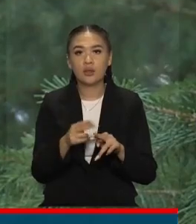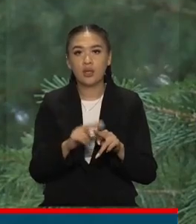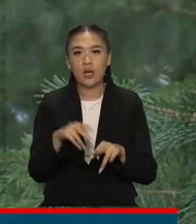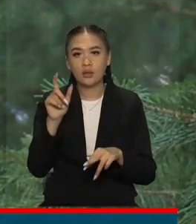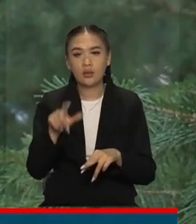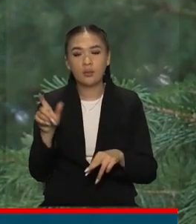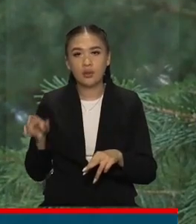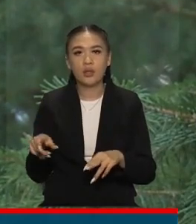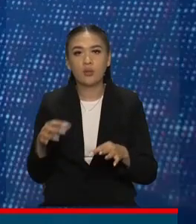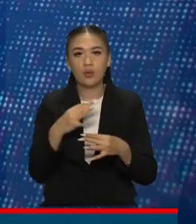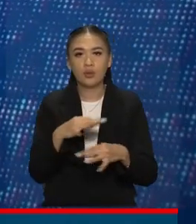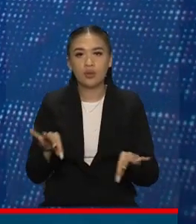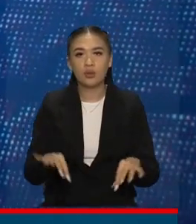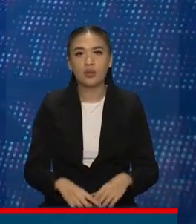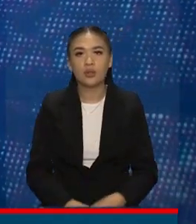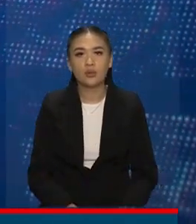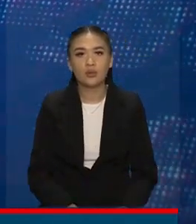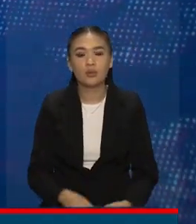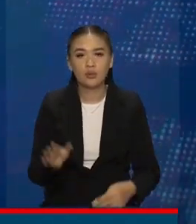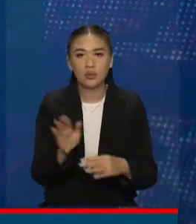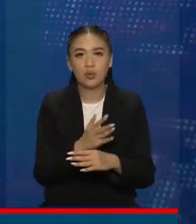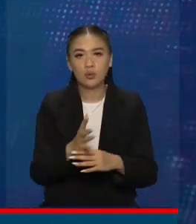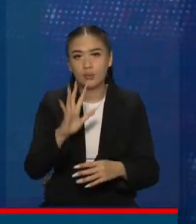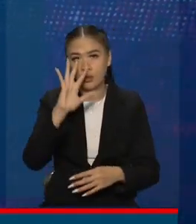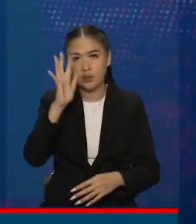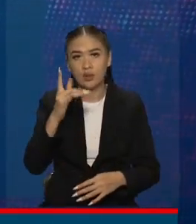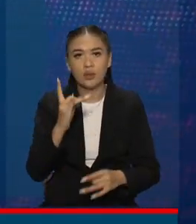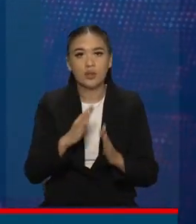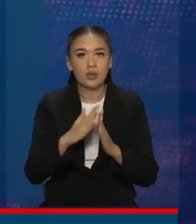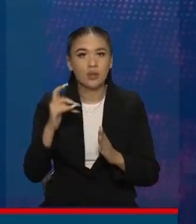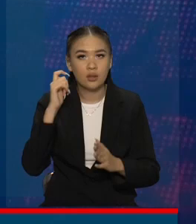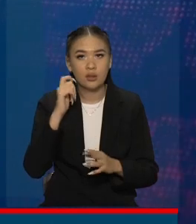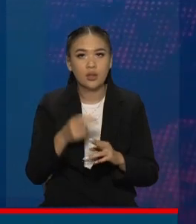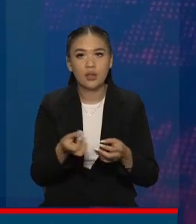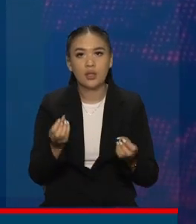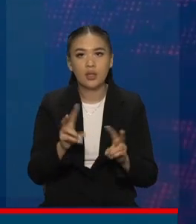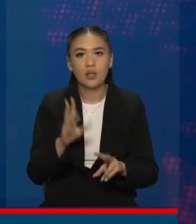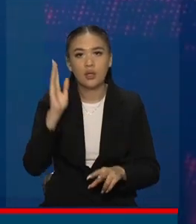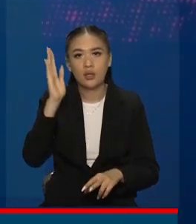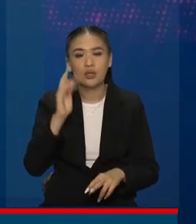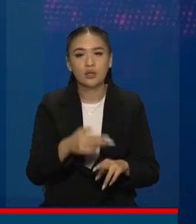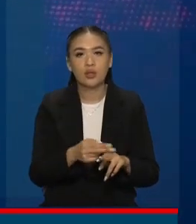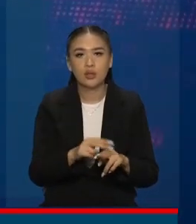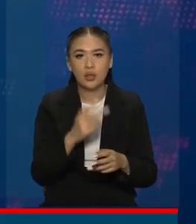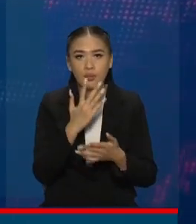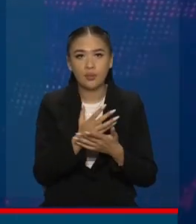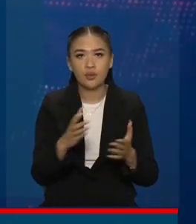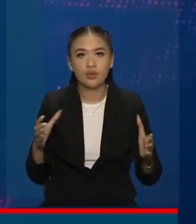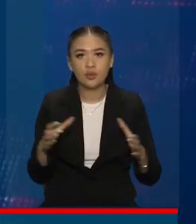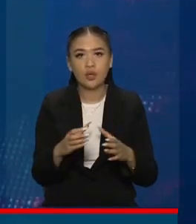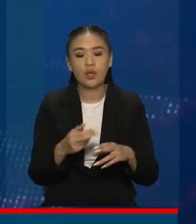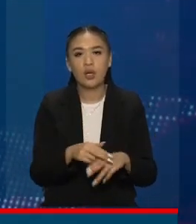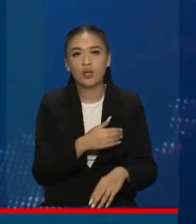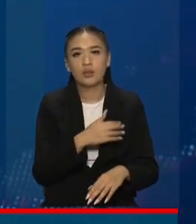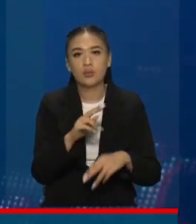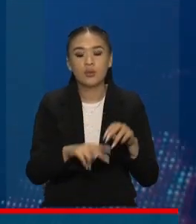азаматтар босатылады. Бұдан бөлек 5 жастан асқан балаларға арналған келешек атты бірыңғай ерікті жинақтау жүйесі